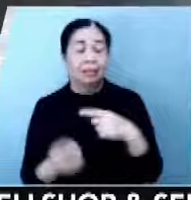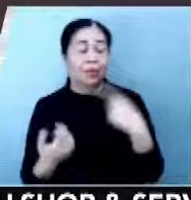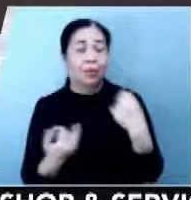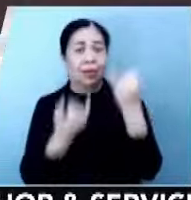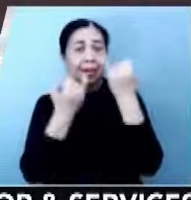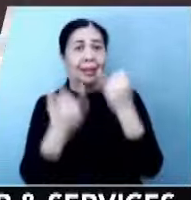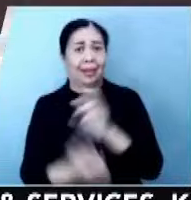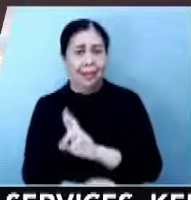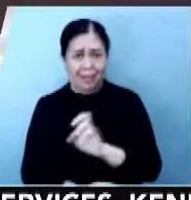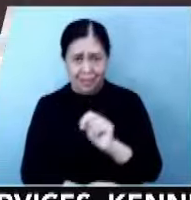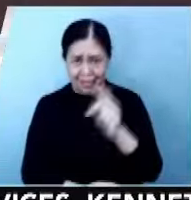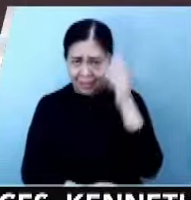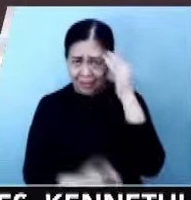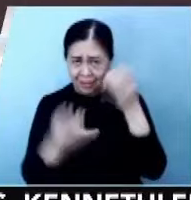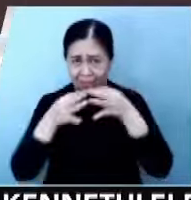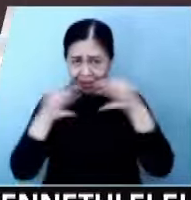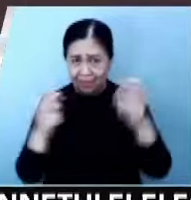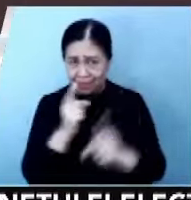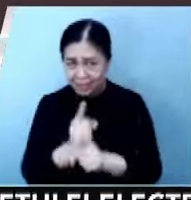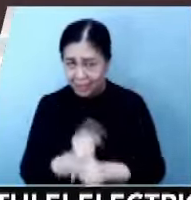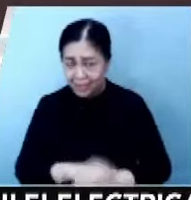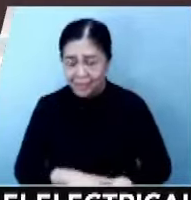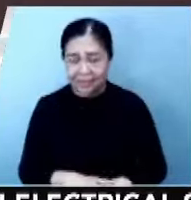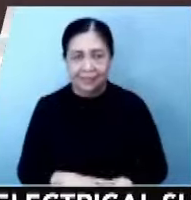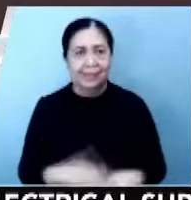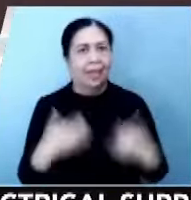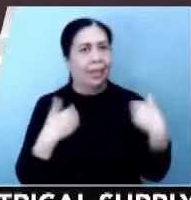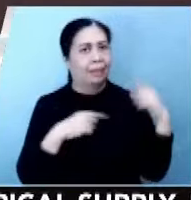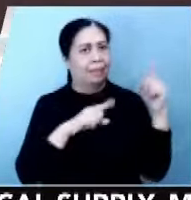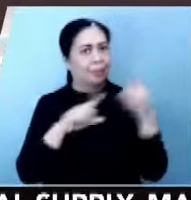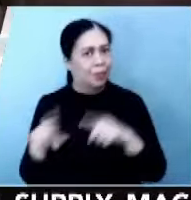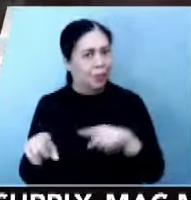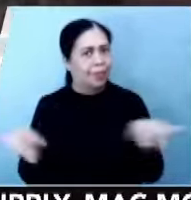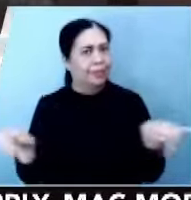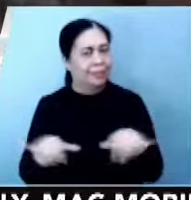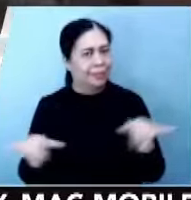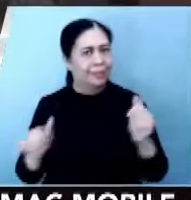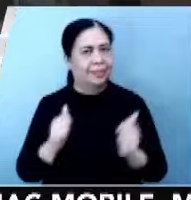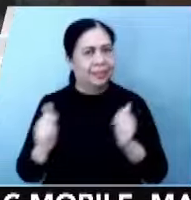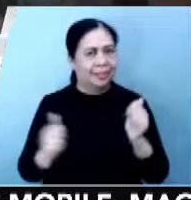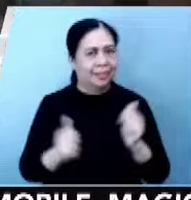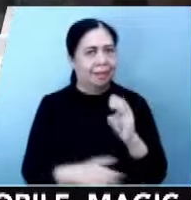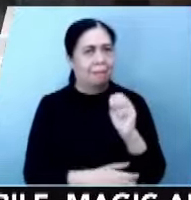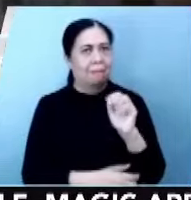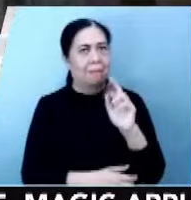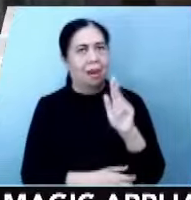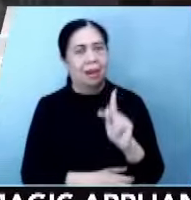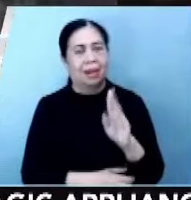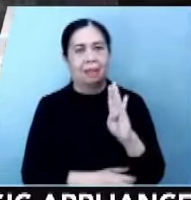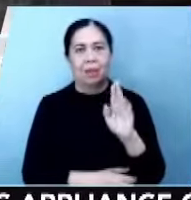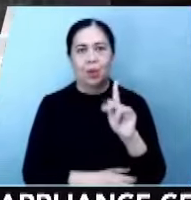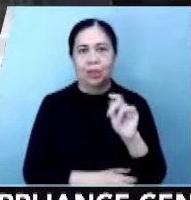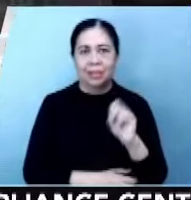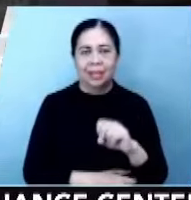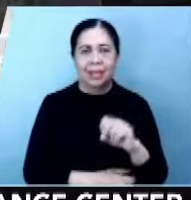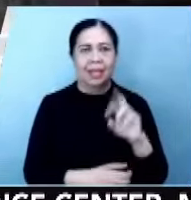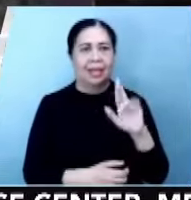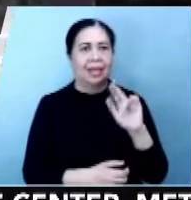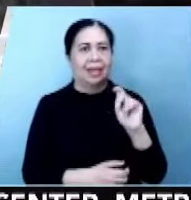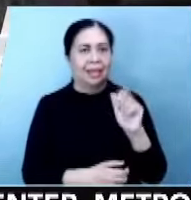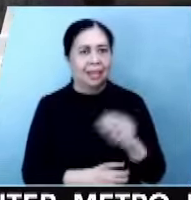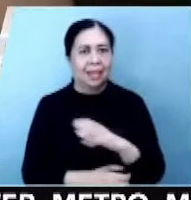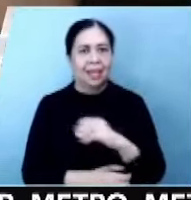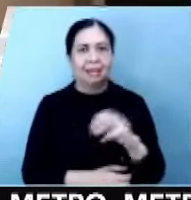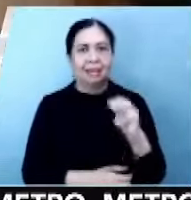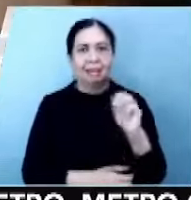ba? Present din ang mga kaayos nilang sina Mark Bautista, Rita Daniela at Marian